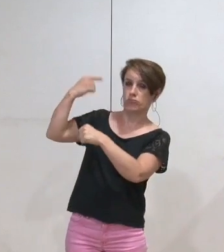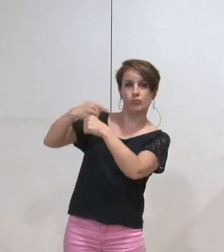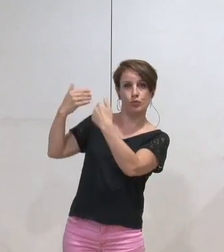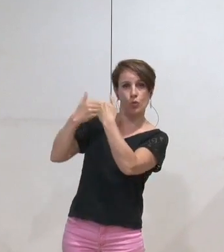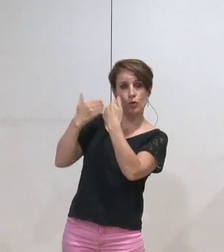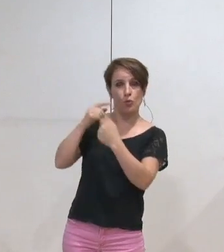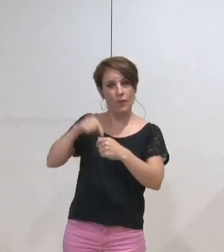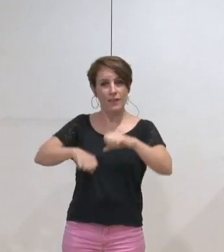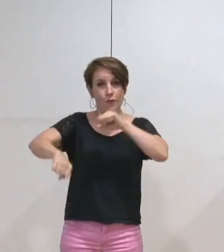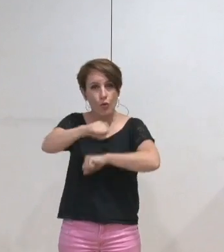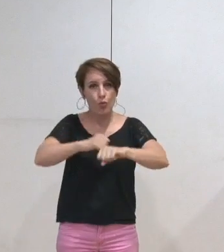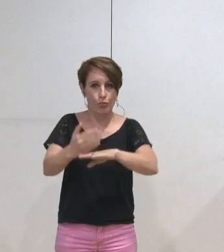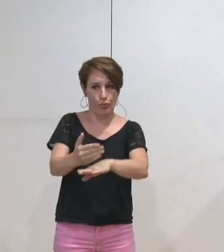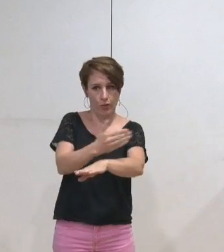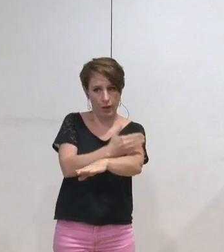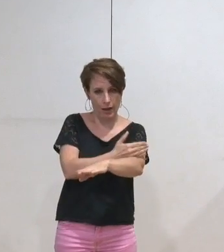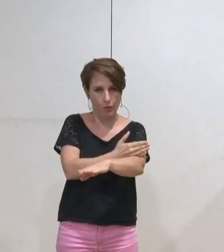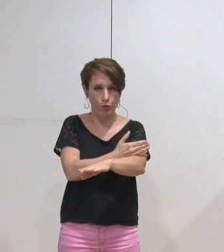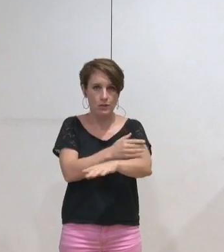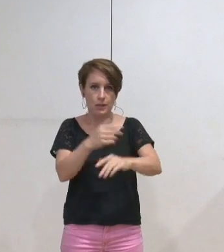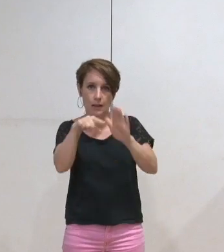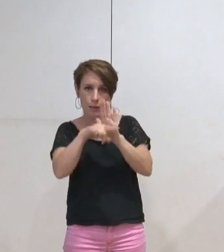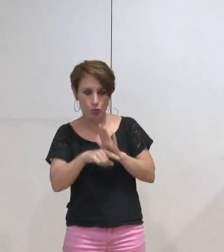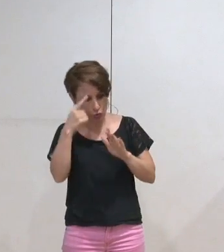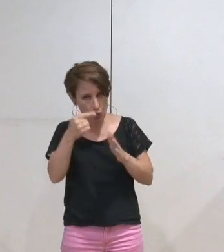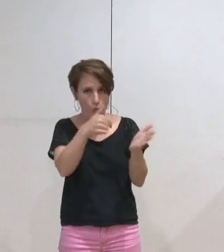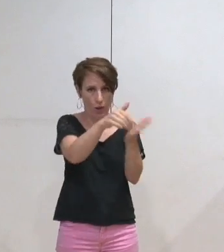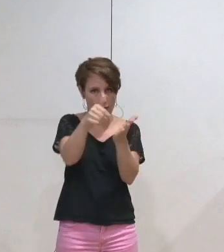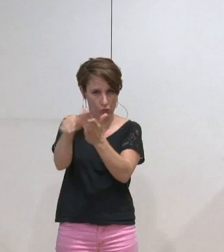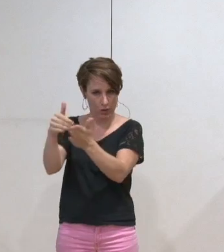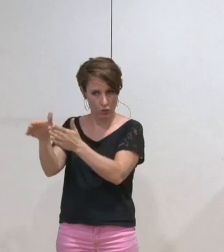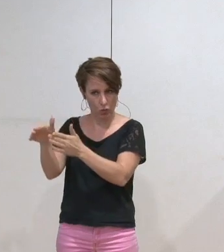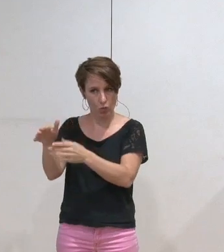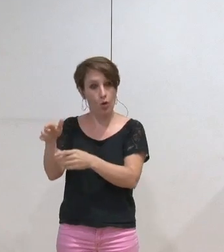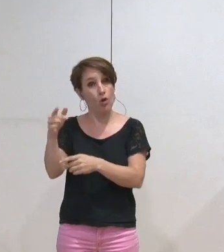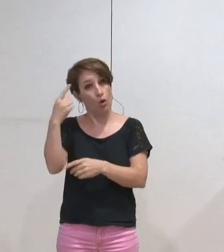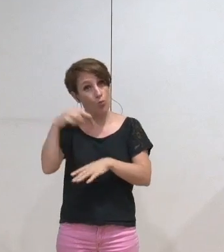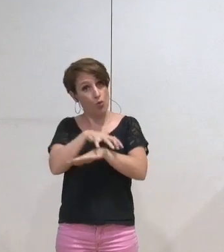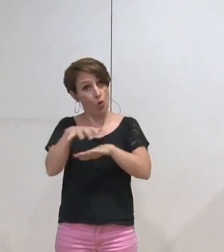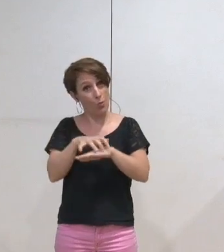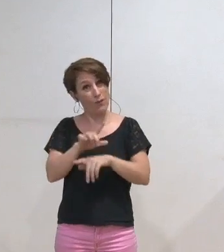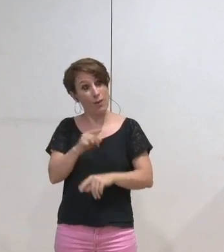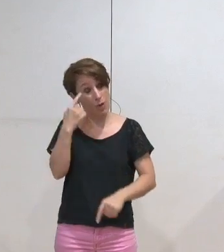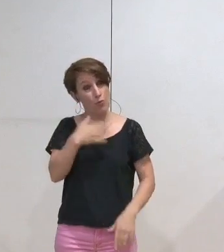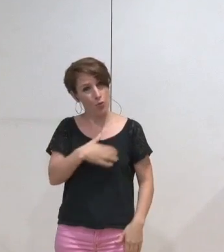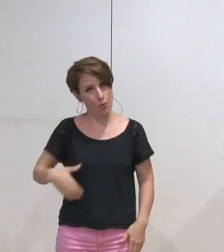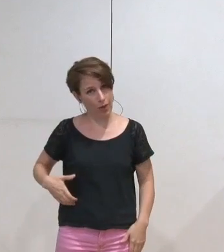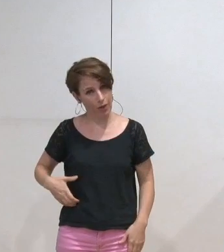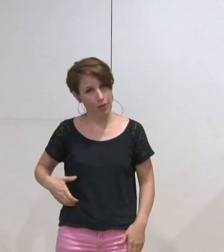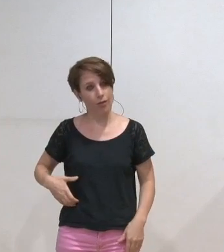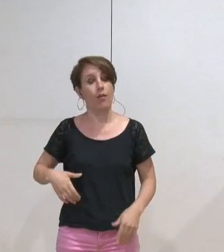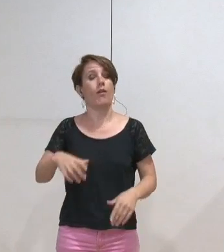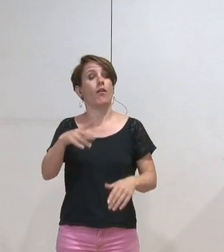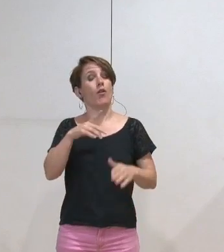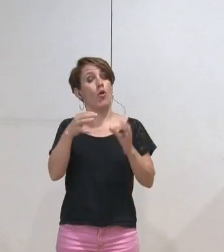l'État les ministres au préfet pas au maire la circulaire Vals du flot Touren du 26